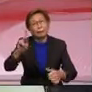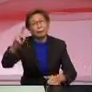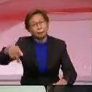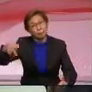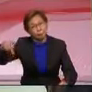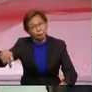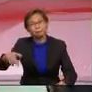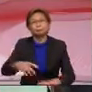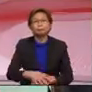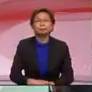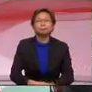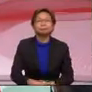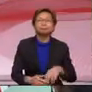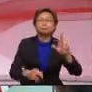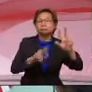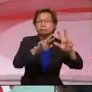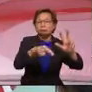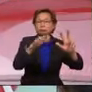Sebanyak